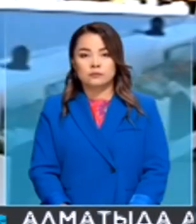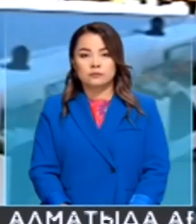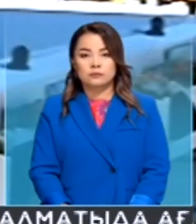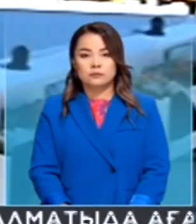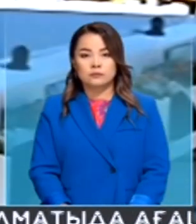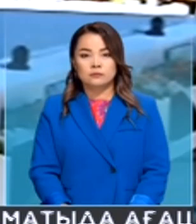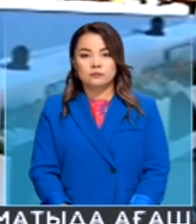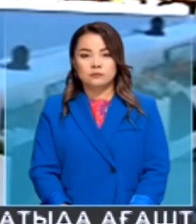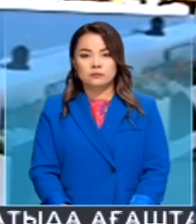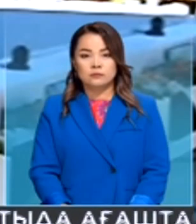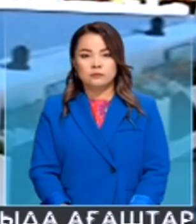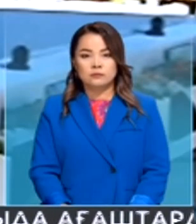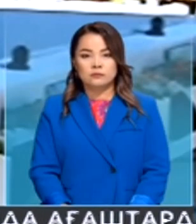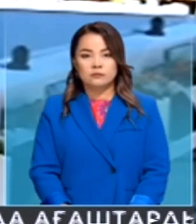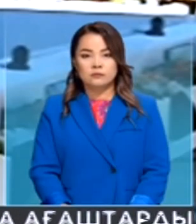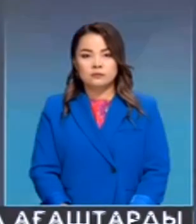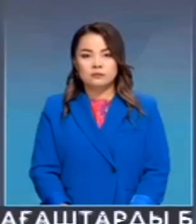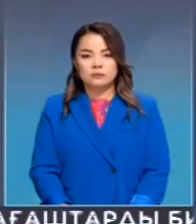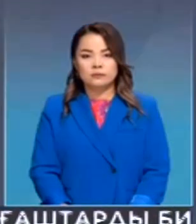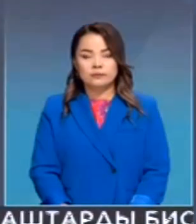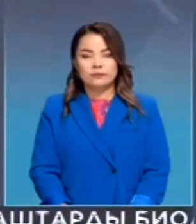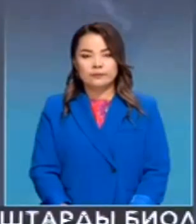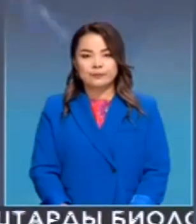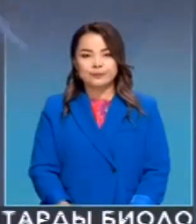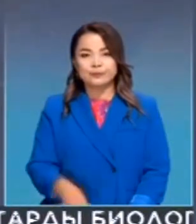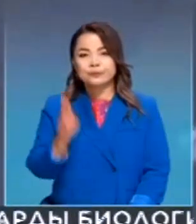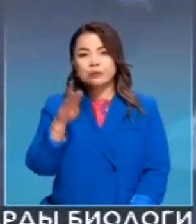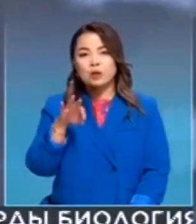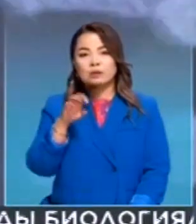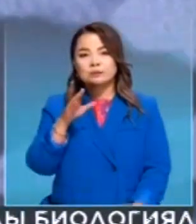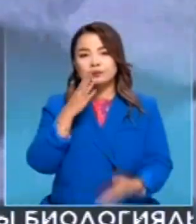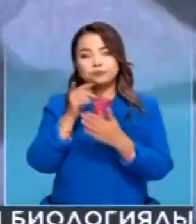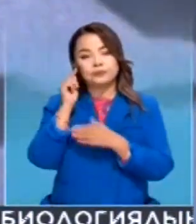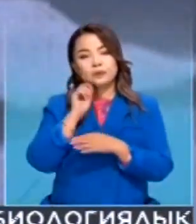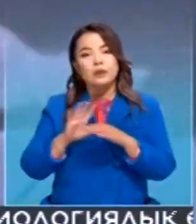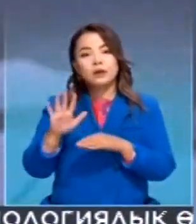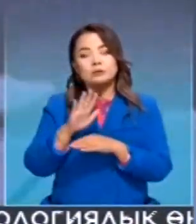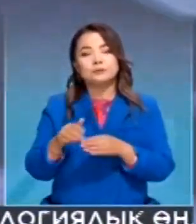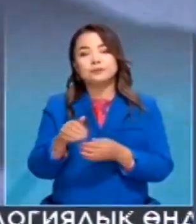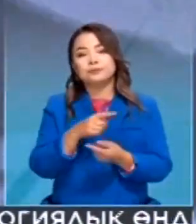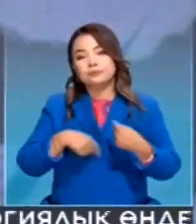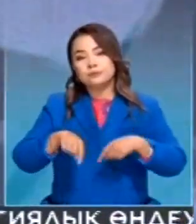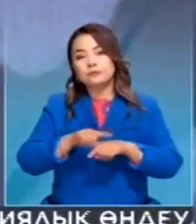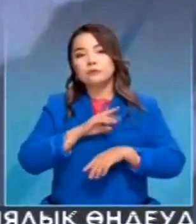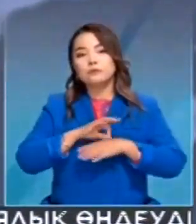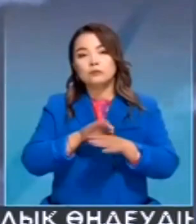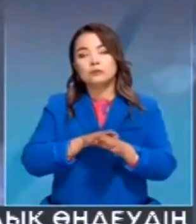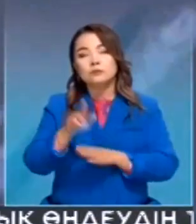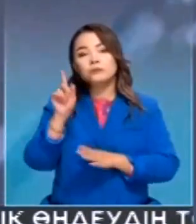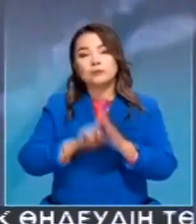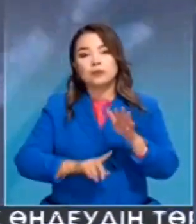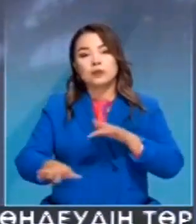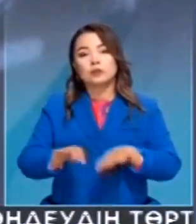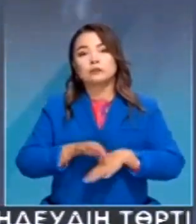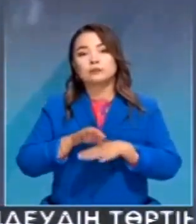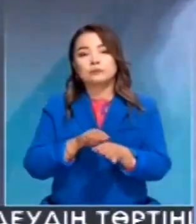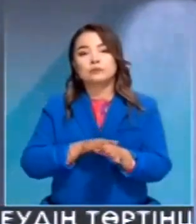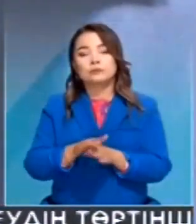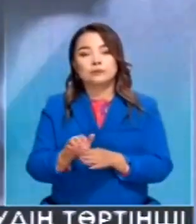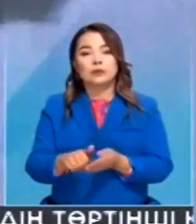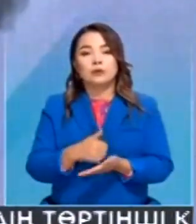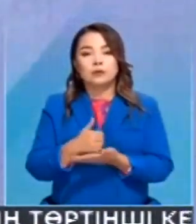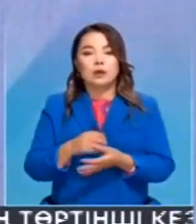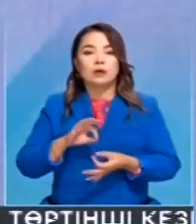ұлттық арнасы, Астана. Қасым-Жомарт Тоқаев Азиядағы өзара іс-қимыл және сенім шаралар жөнінде кеңестің бас